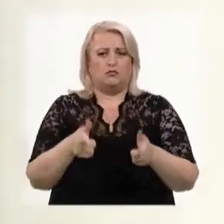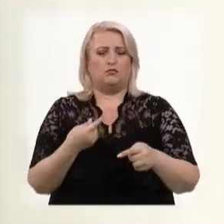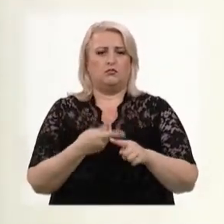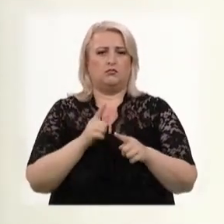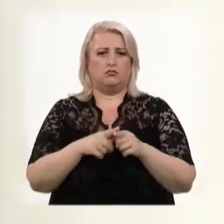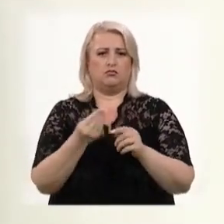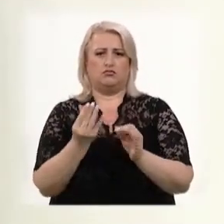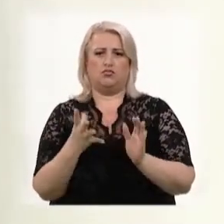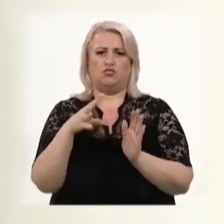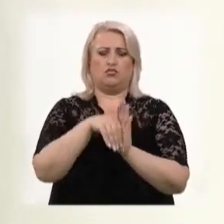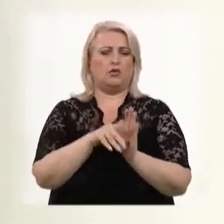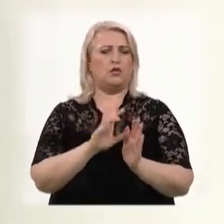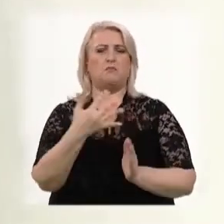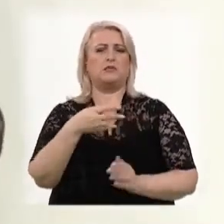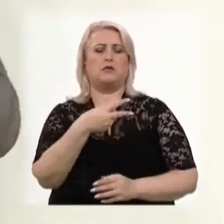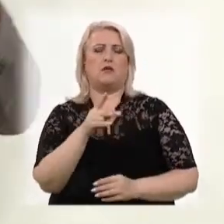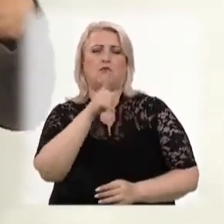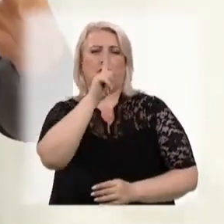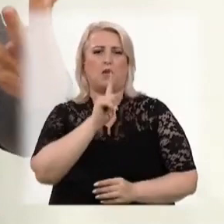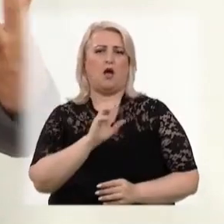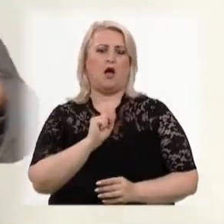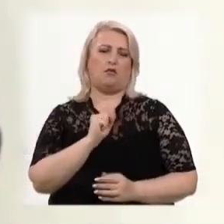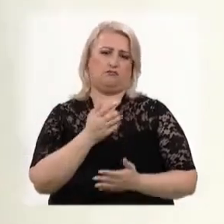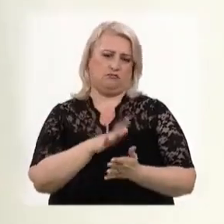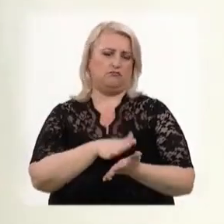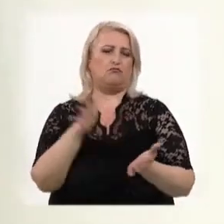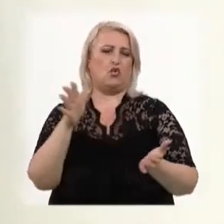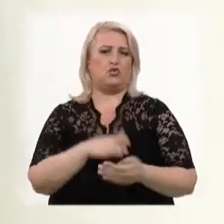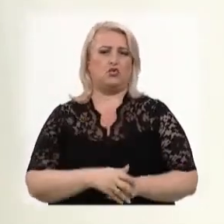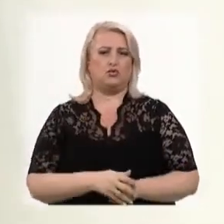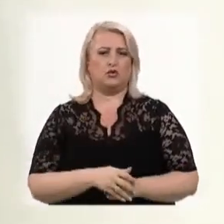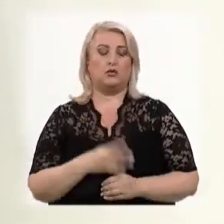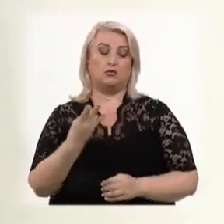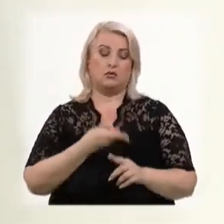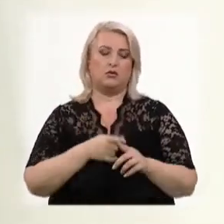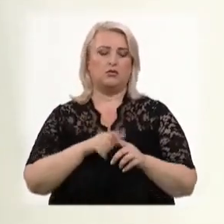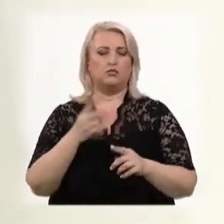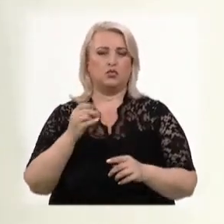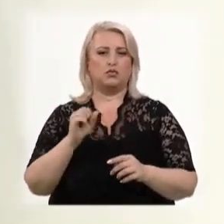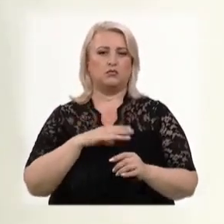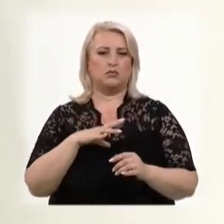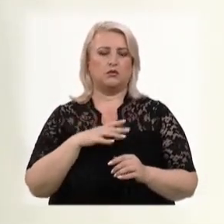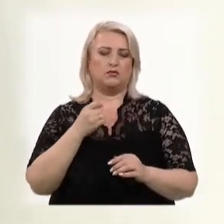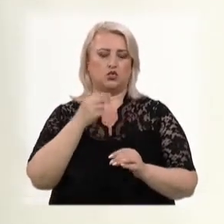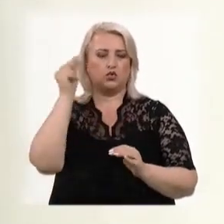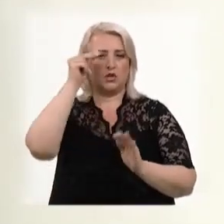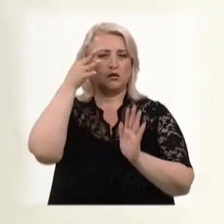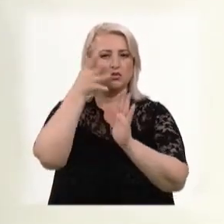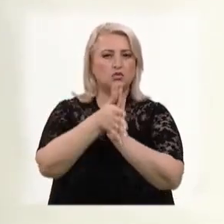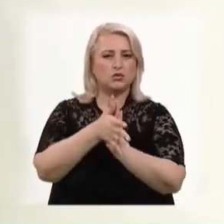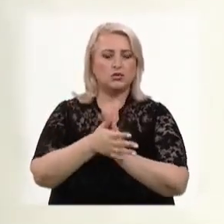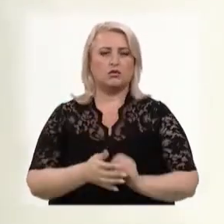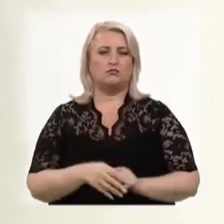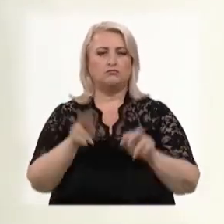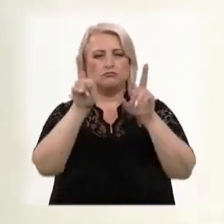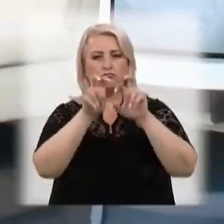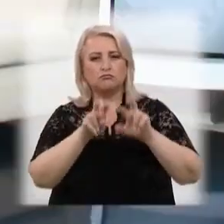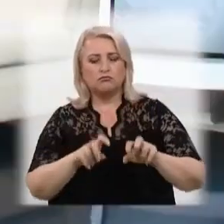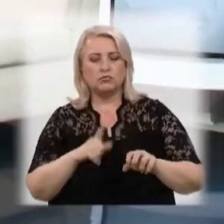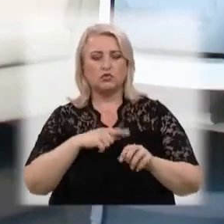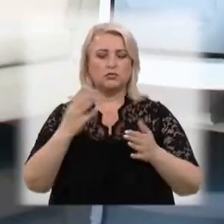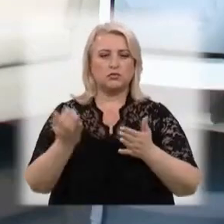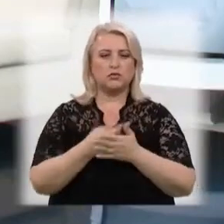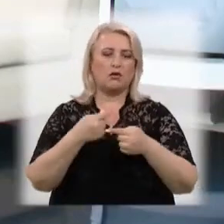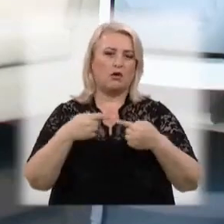care te investești nu 50 de euro pe lună Dai mai mult atunci tu va trebui să îți aparține și permite studii în care tu și să activez alte